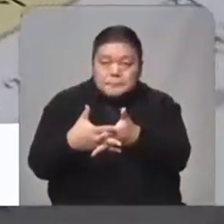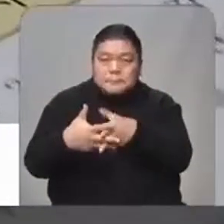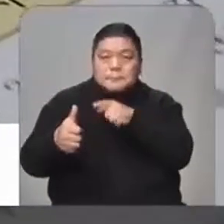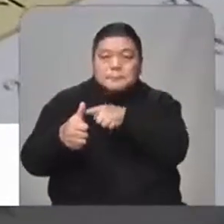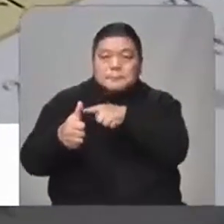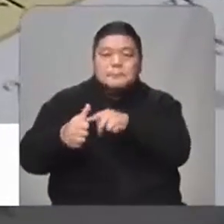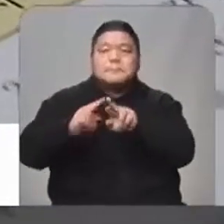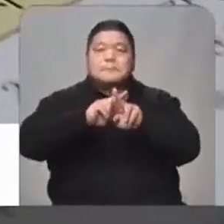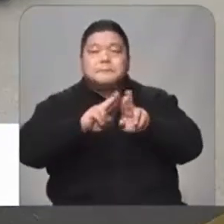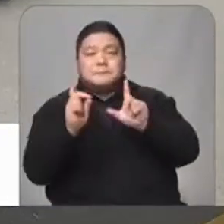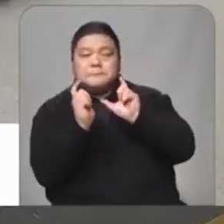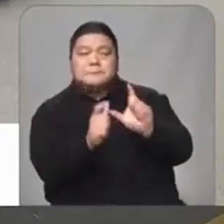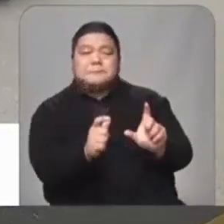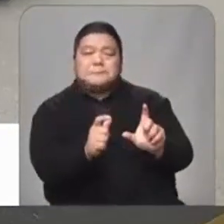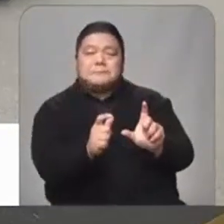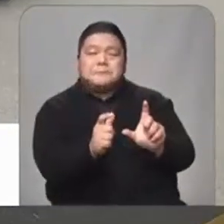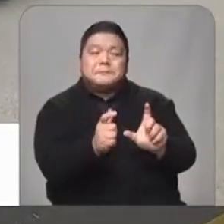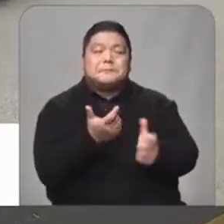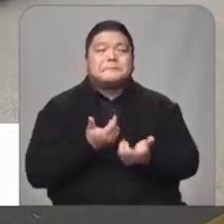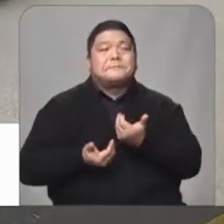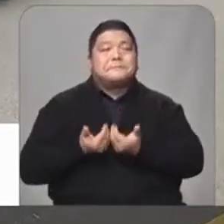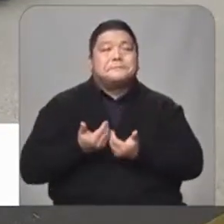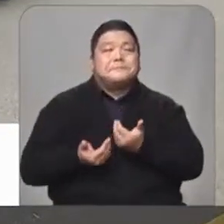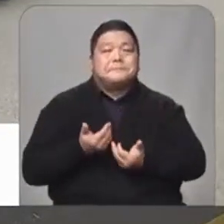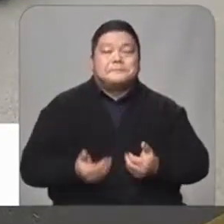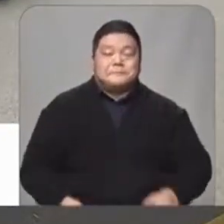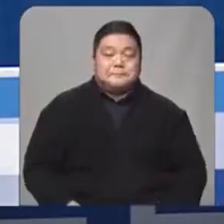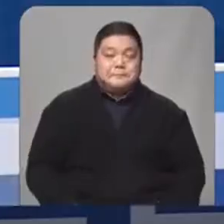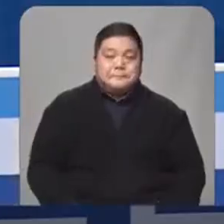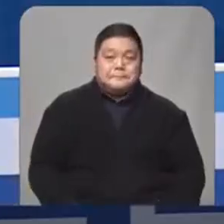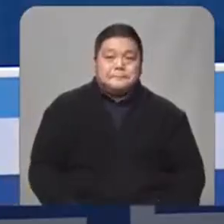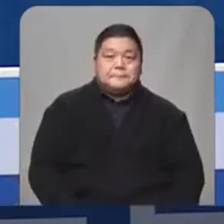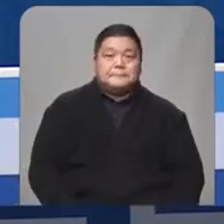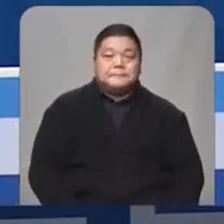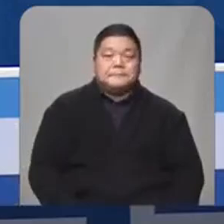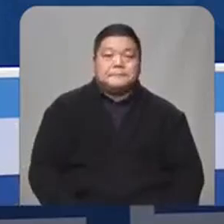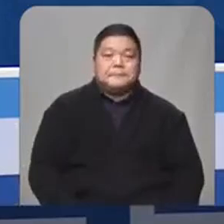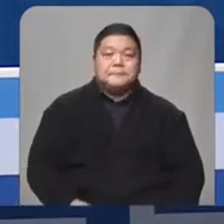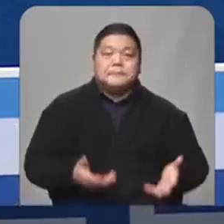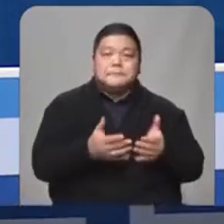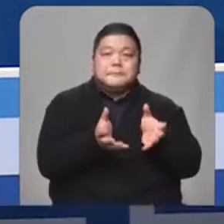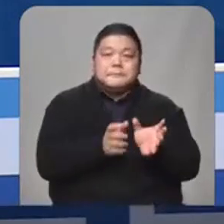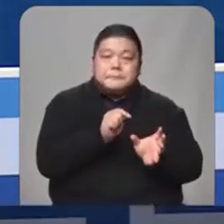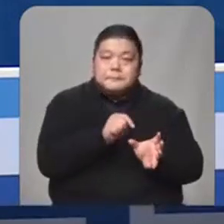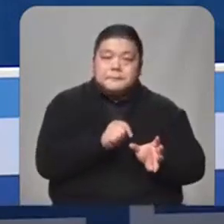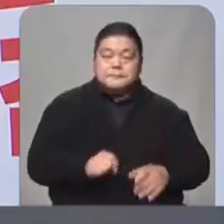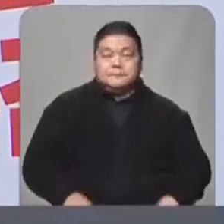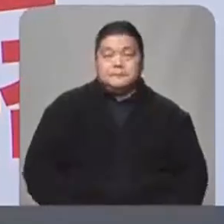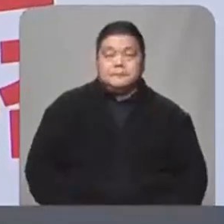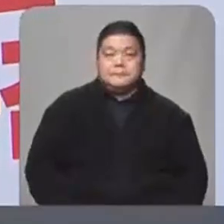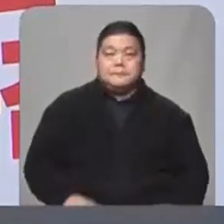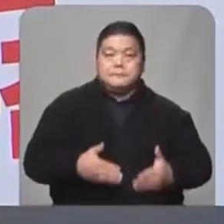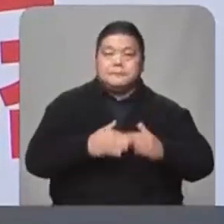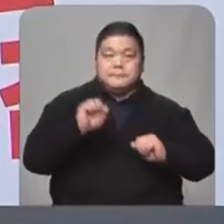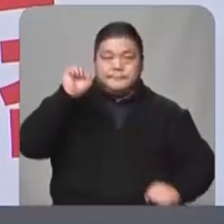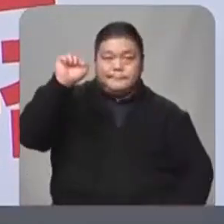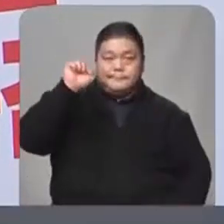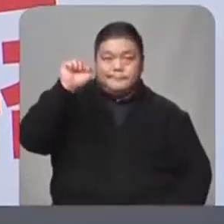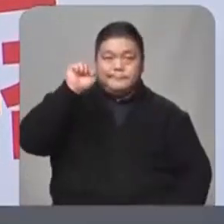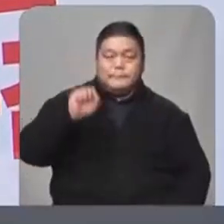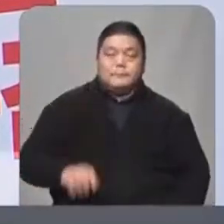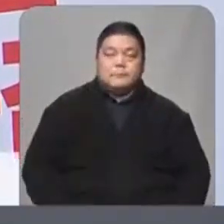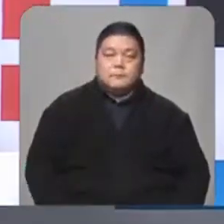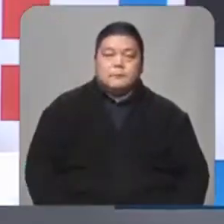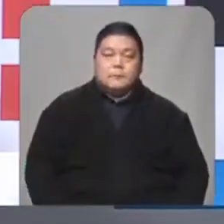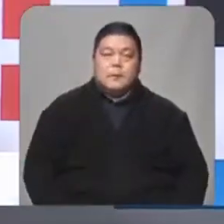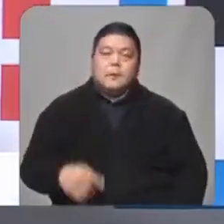교육감이 최근 효력 상실을 선언하면서 시작됐습니다 이후 전교조는 교육청에서 천막농성에 돌입했고 이번엔